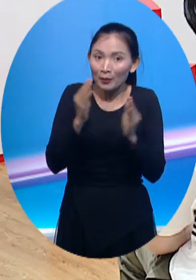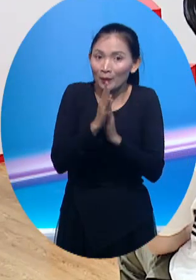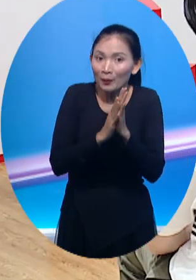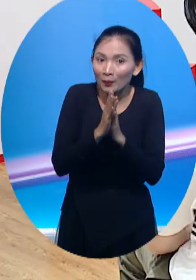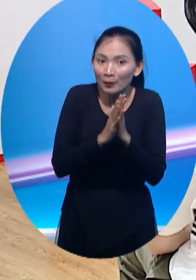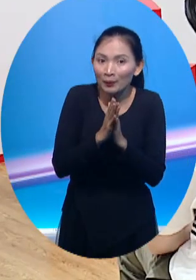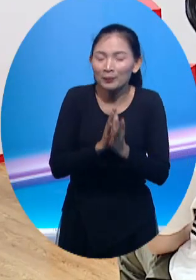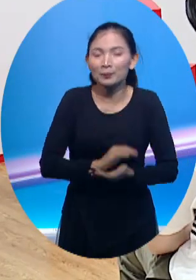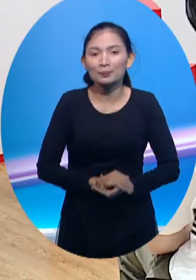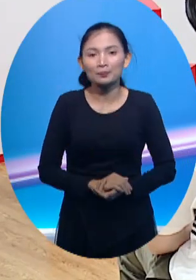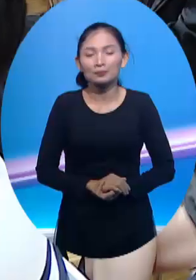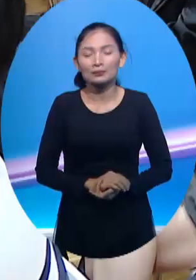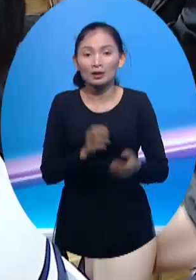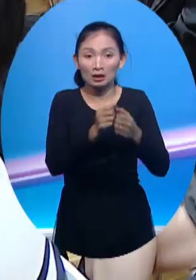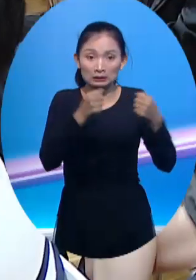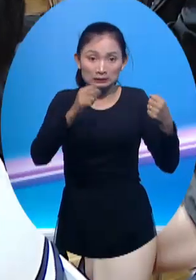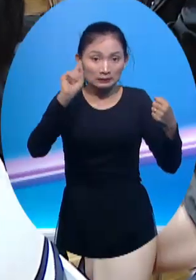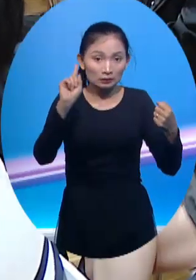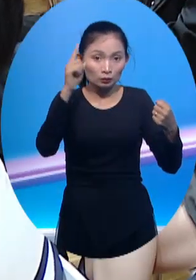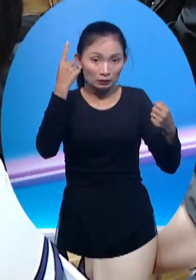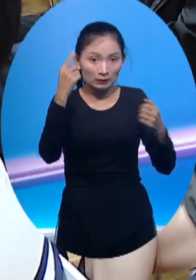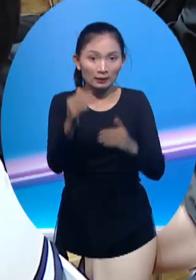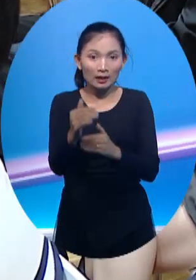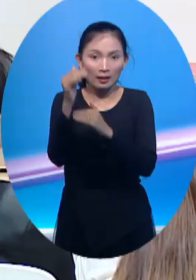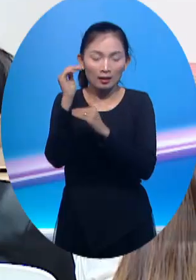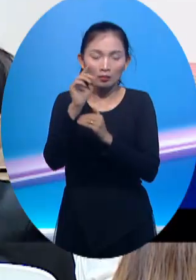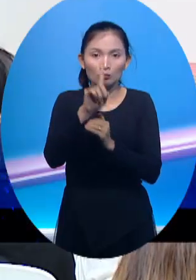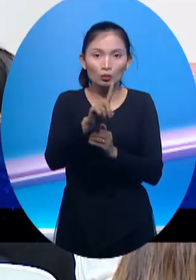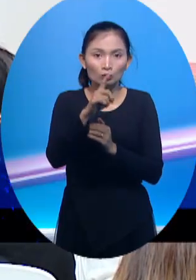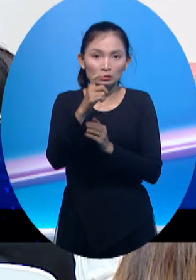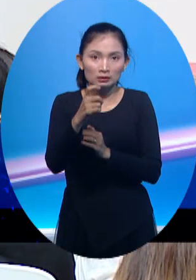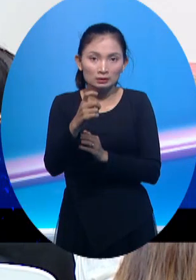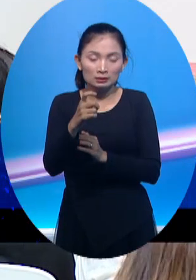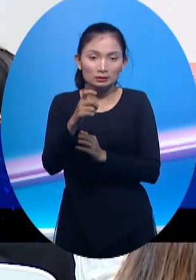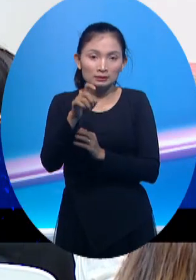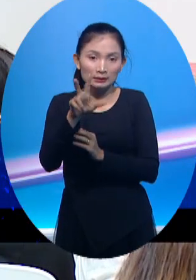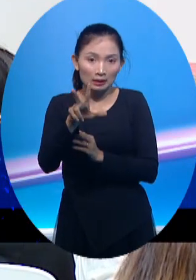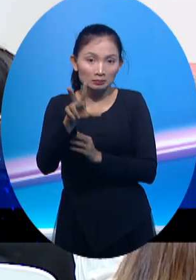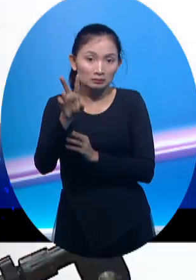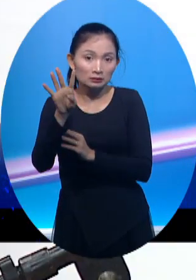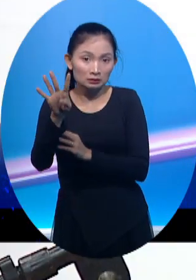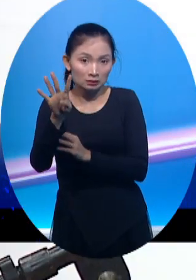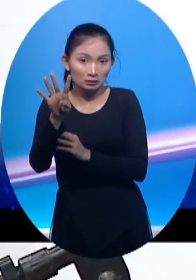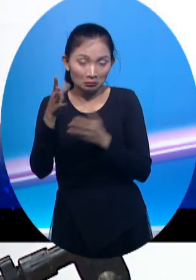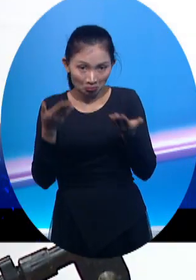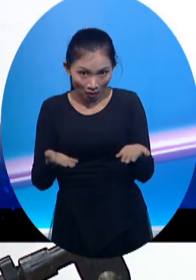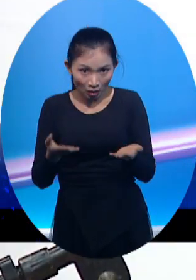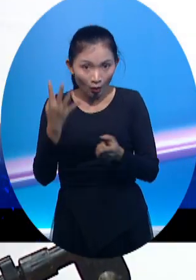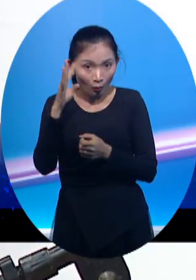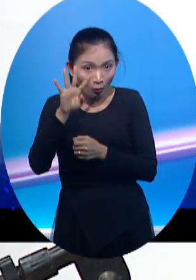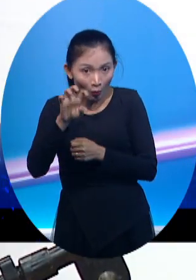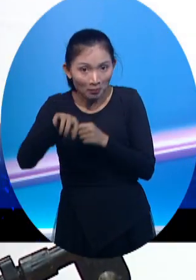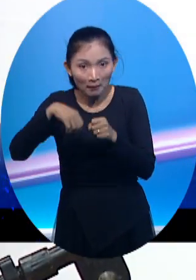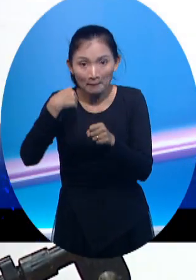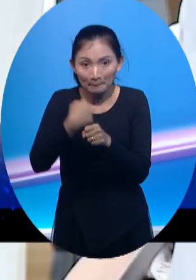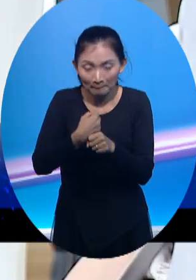Từ cửa hàng đầu tiên ra mắt tại Nhật Bản vào năm 1984, 40 năm sau, Uniqlo đã trở thành thương hiệu toàn cầu để mang đến những sản